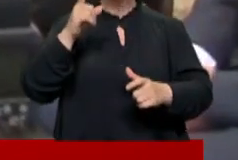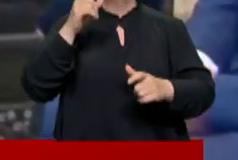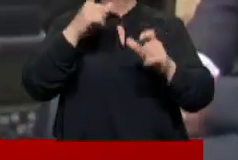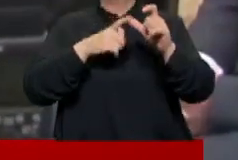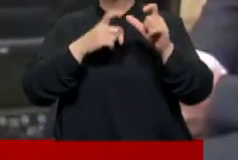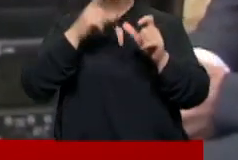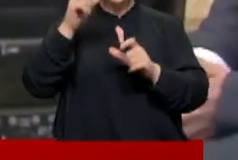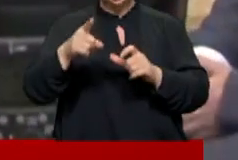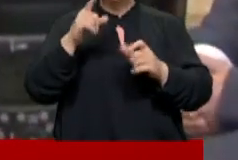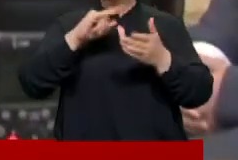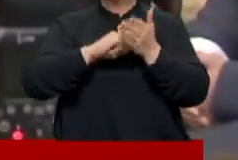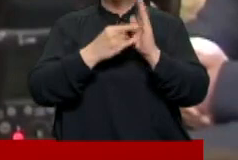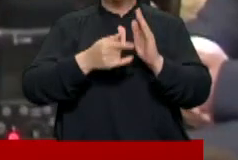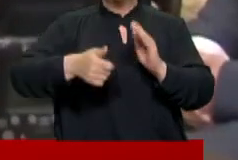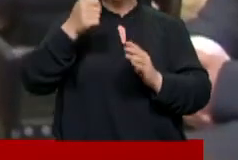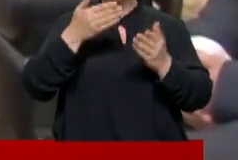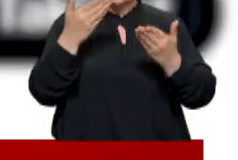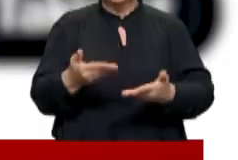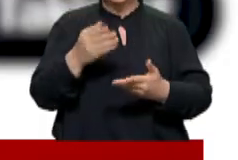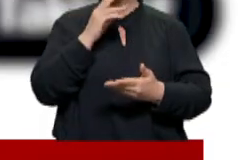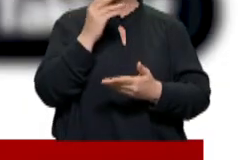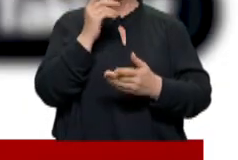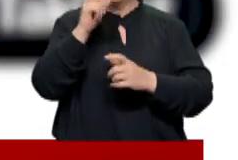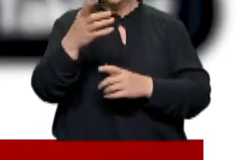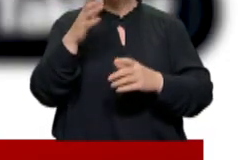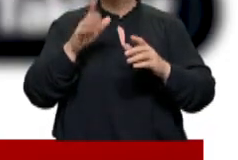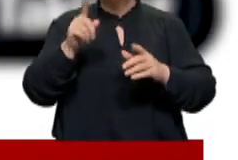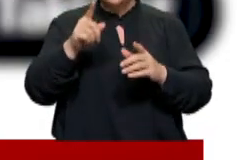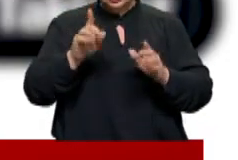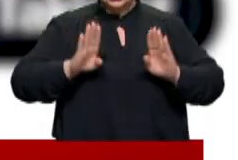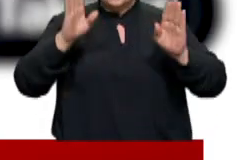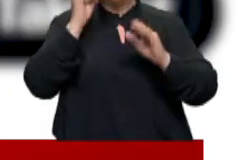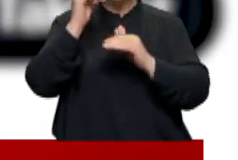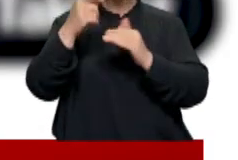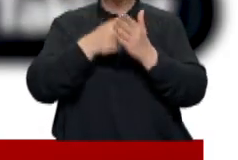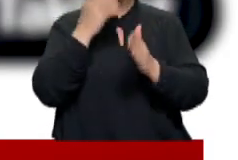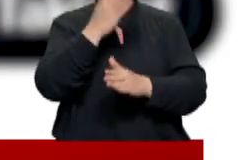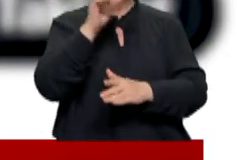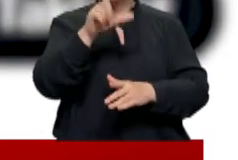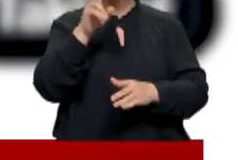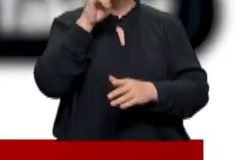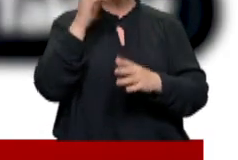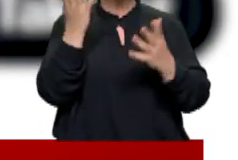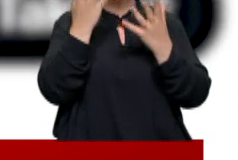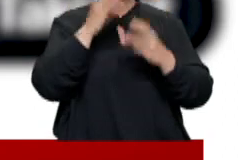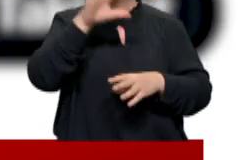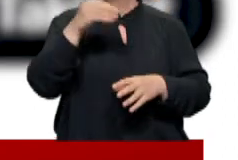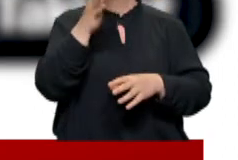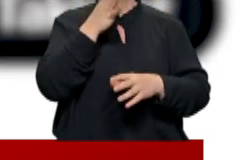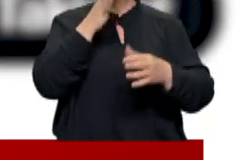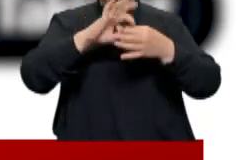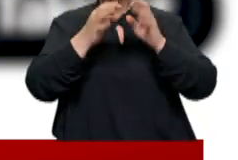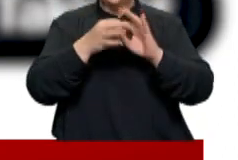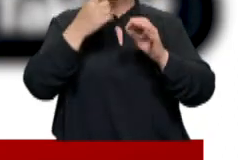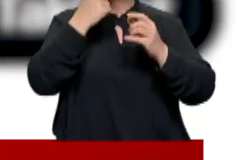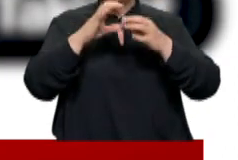da Göç İdaresi Başkanı'nın kabulünde yanıt verdi. Göç İdaresi'ne milletimiz adına gitmem gerekiyor ama sonucun ne olacağını herkes biliyor.